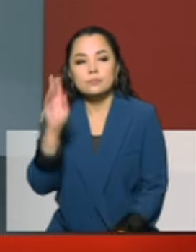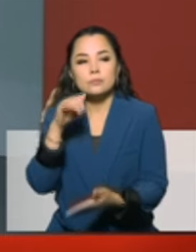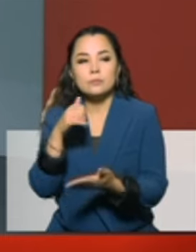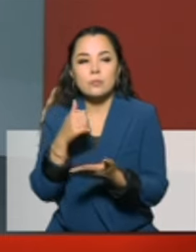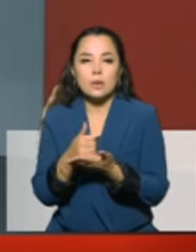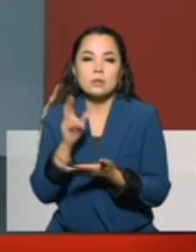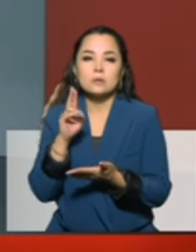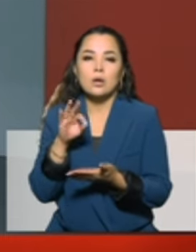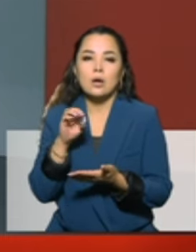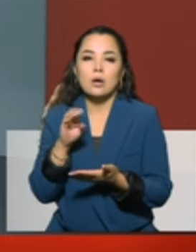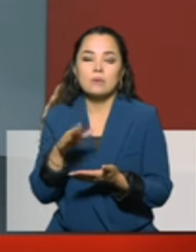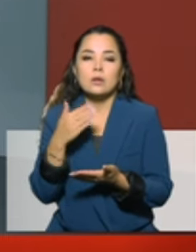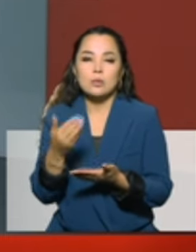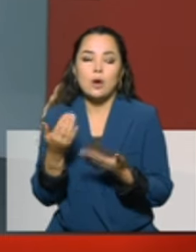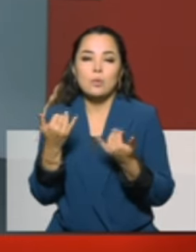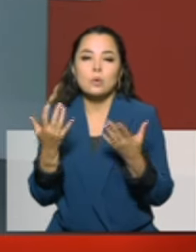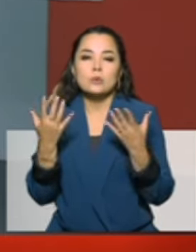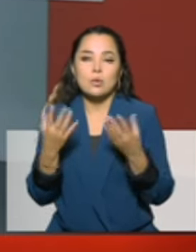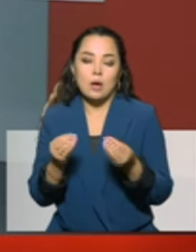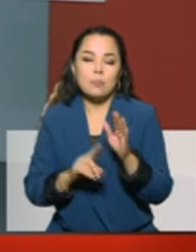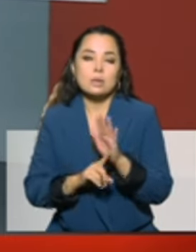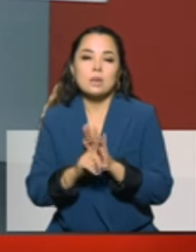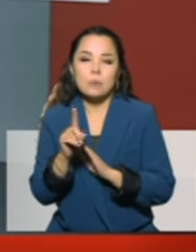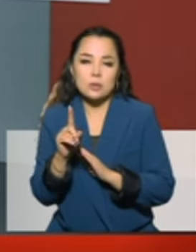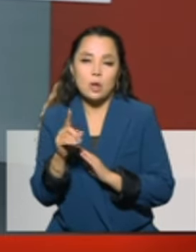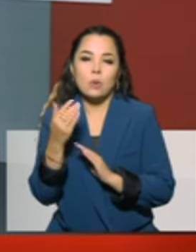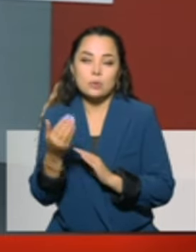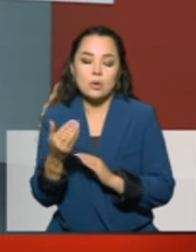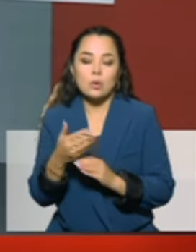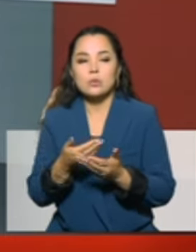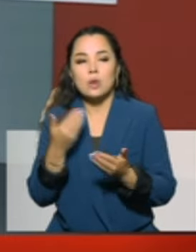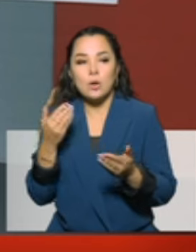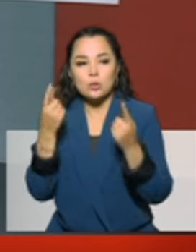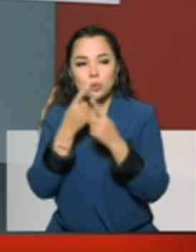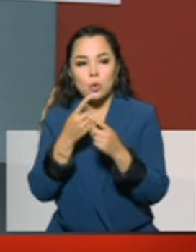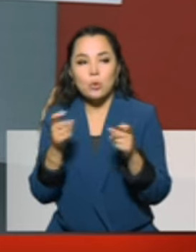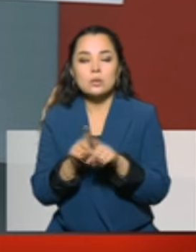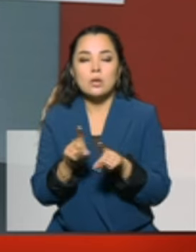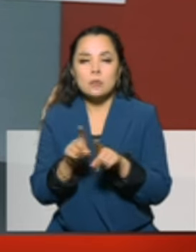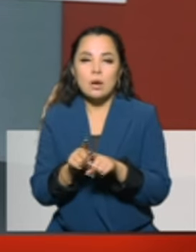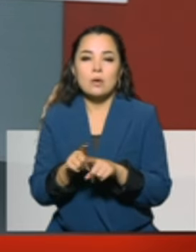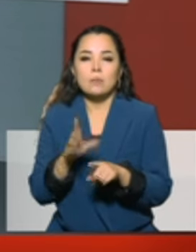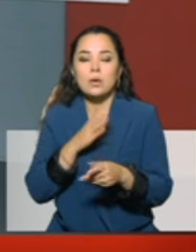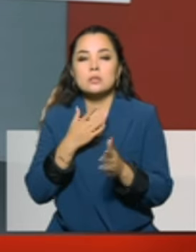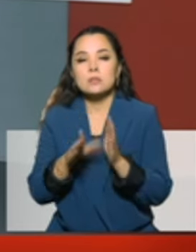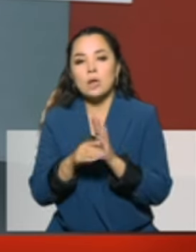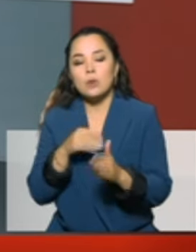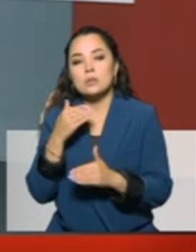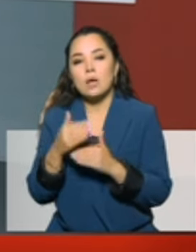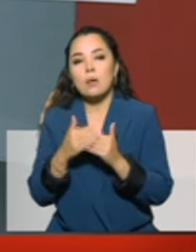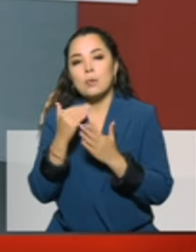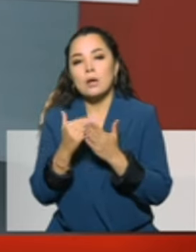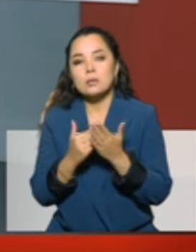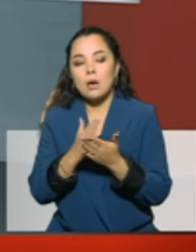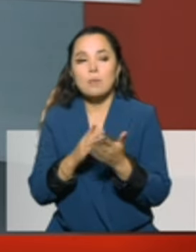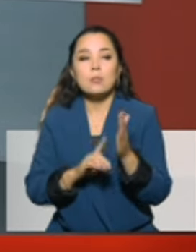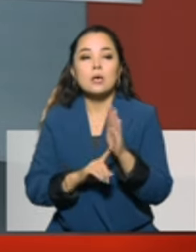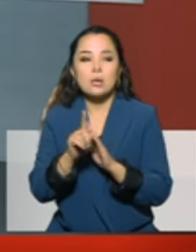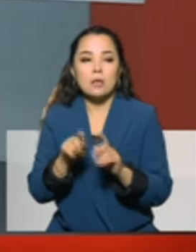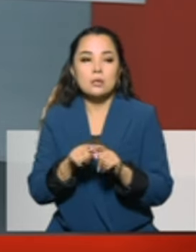Мемлекет басшысы Қасым-Жомарт Тоқаевтың бүгінгі бастамалары оның бұған дейінгі жолдауларының және сайлау алдындағы бағдарламасынан бастау